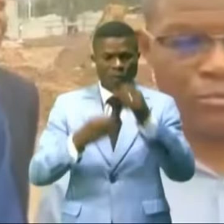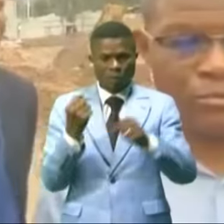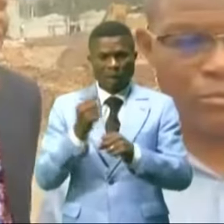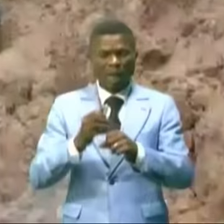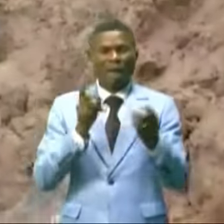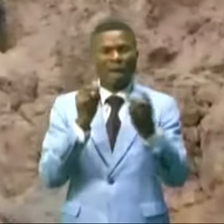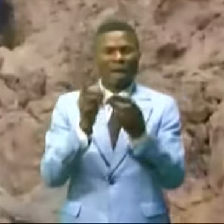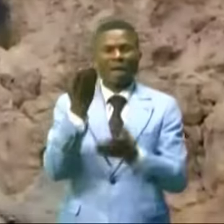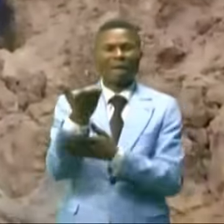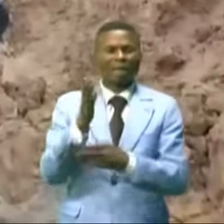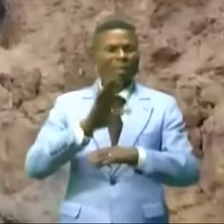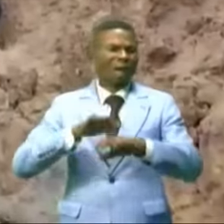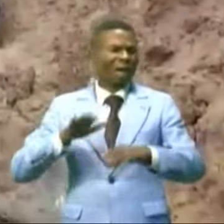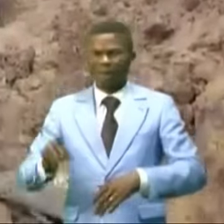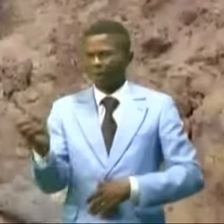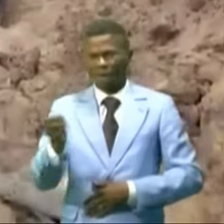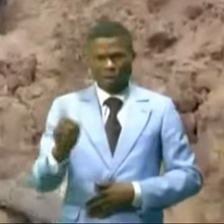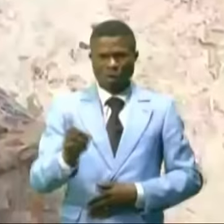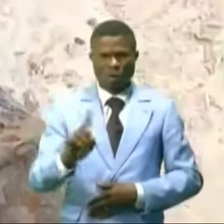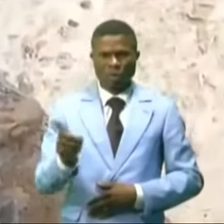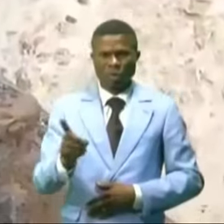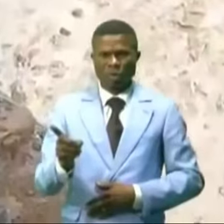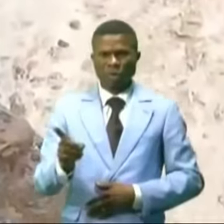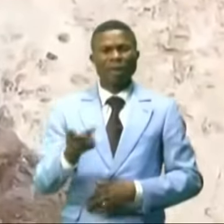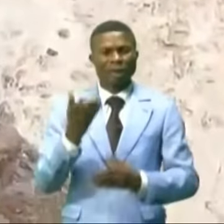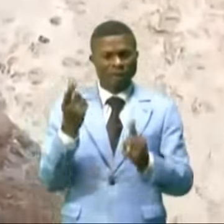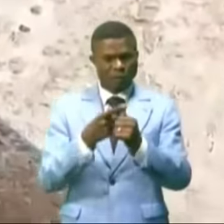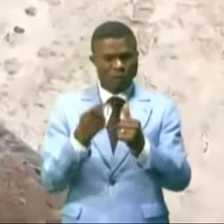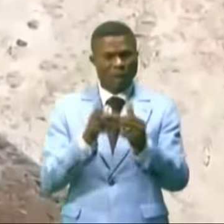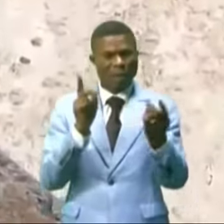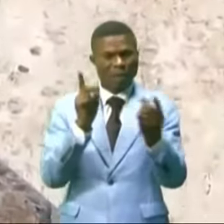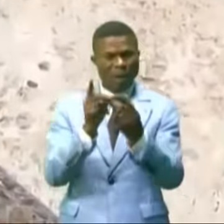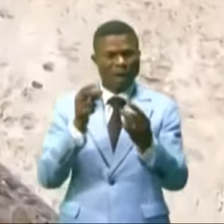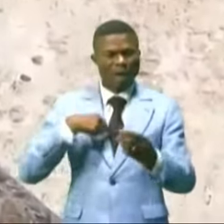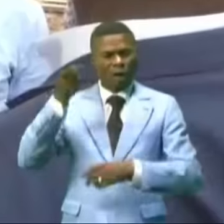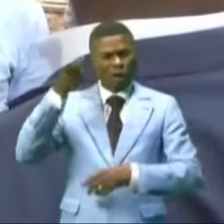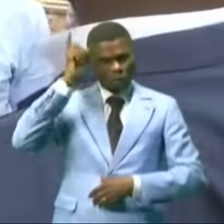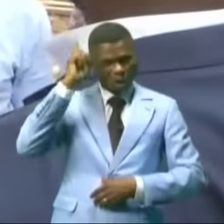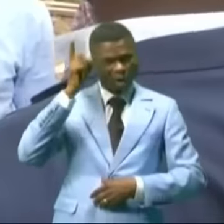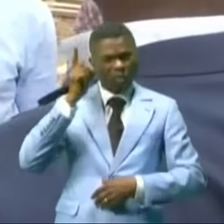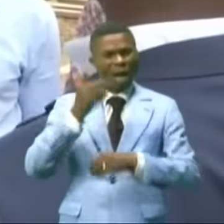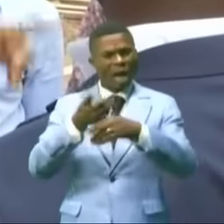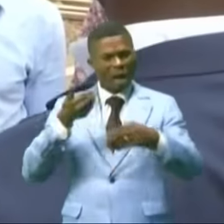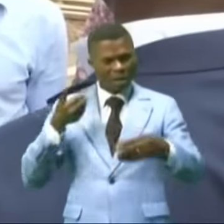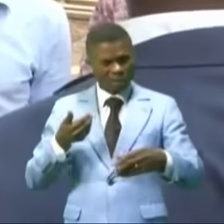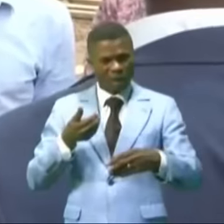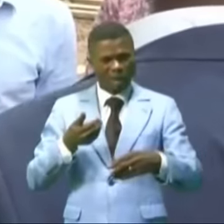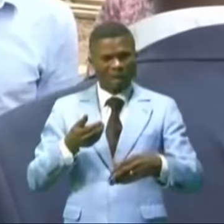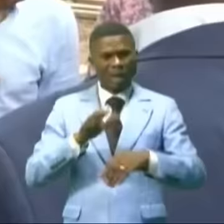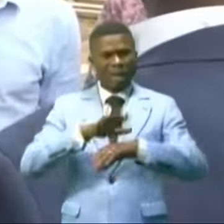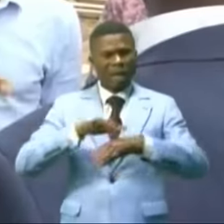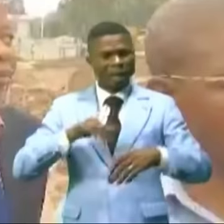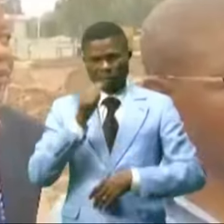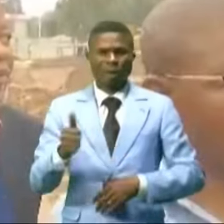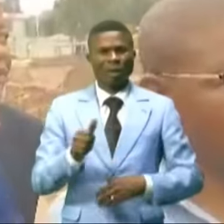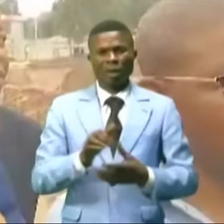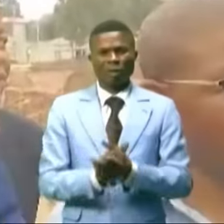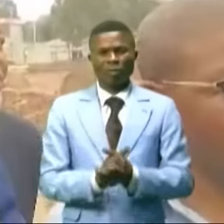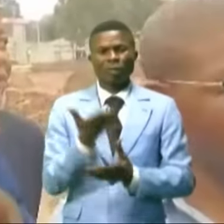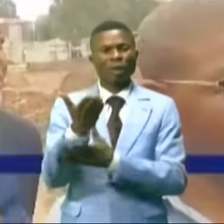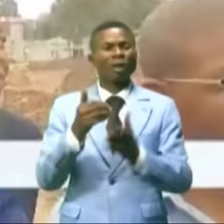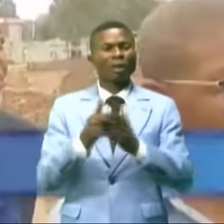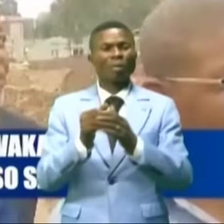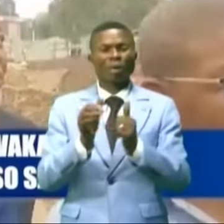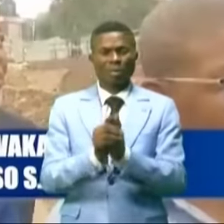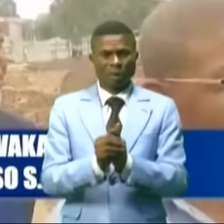venez la régie des eaux. La situation devrait progressivement revenir à la normale dès la fin des travaux. Nous les prenons d'abord nos excuses et